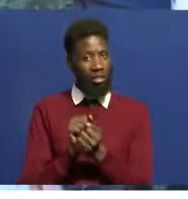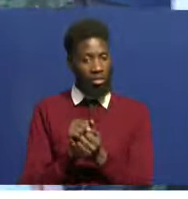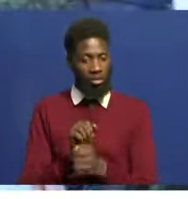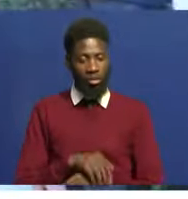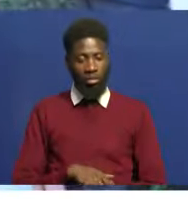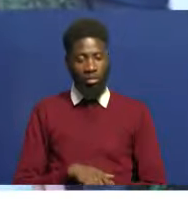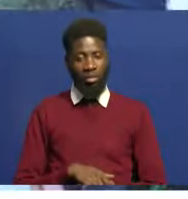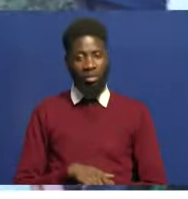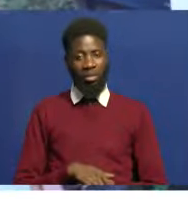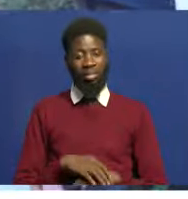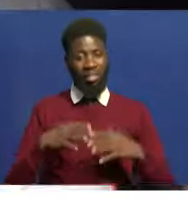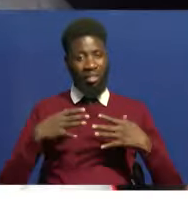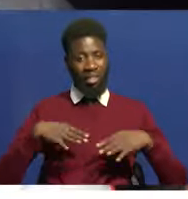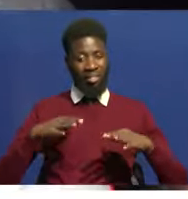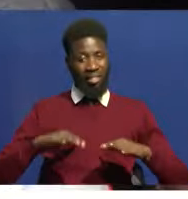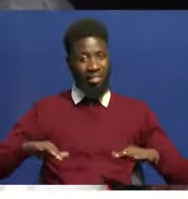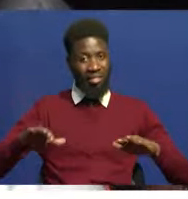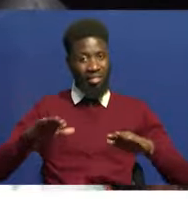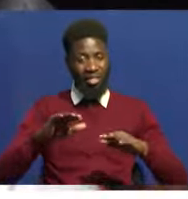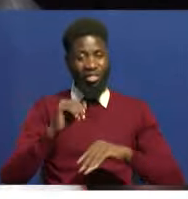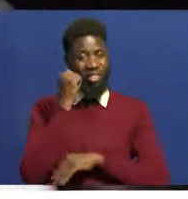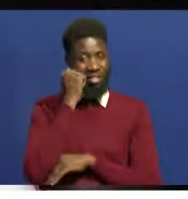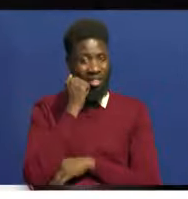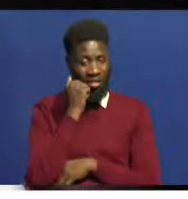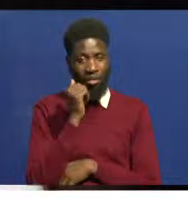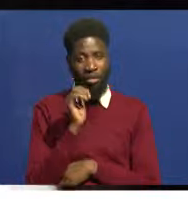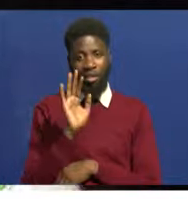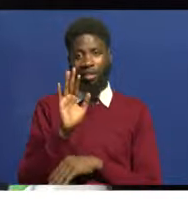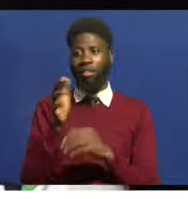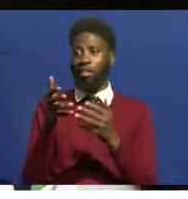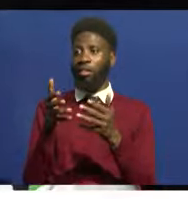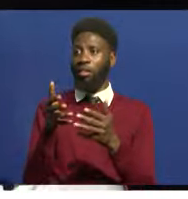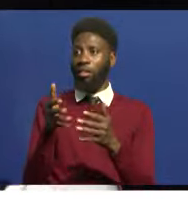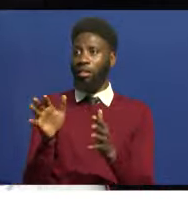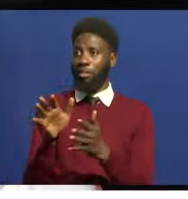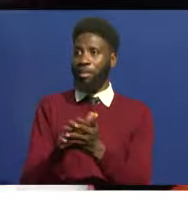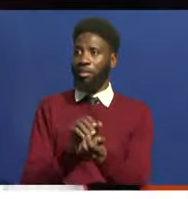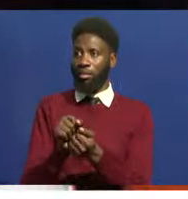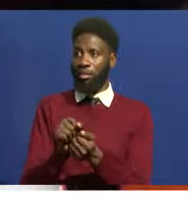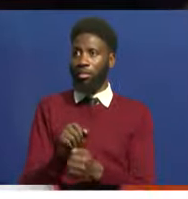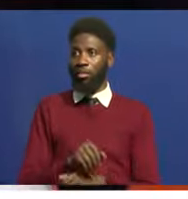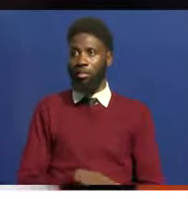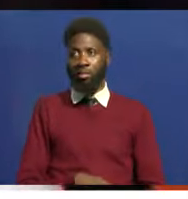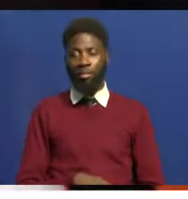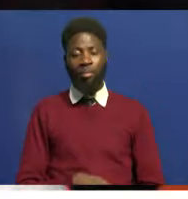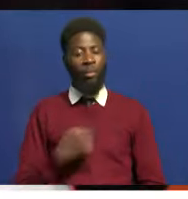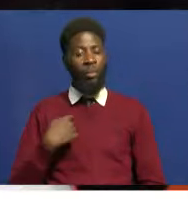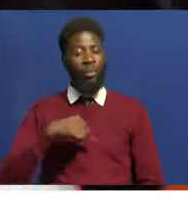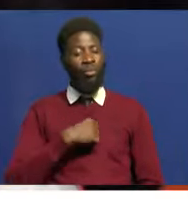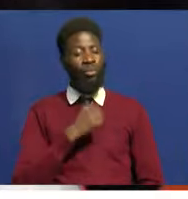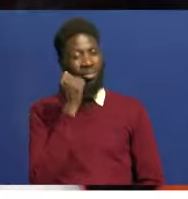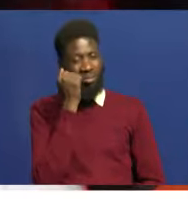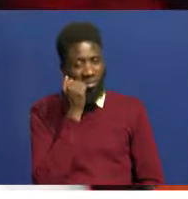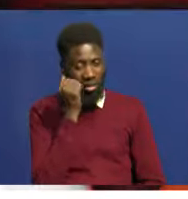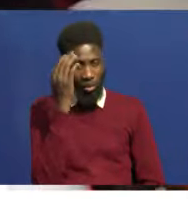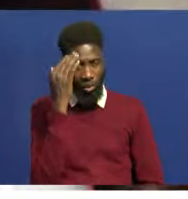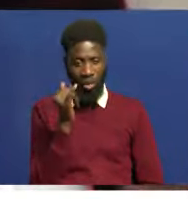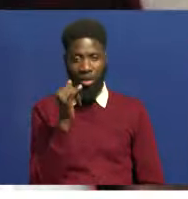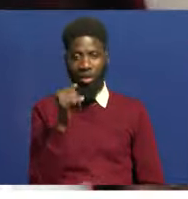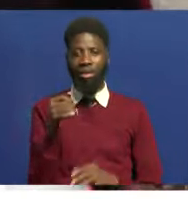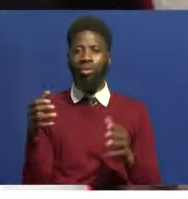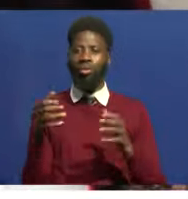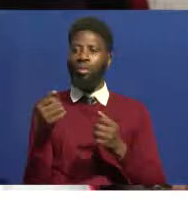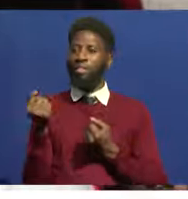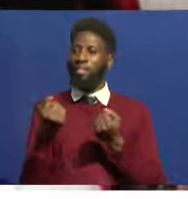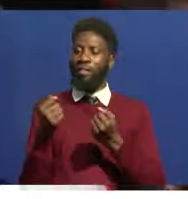kupoteza Mali Yao yote Sisi tunahusunika kwa sababu ya fire Brigade Tangu wakati